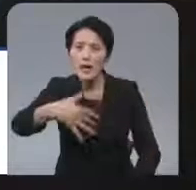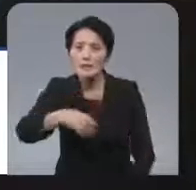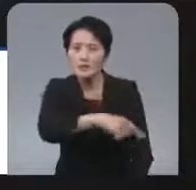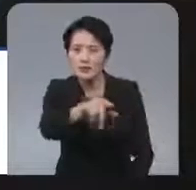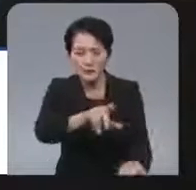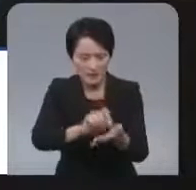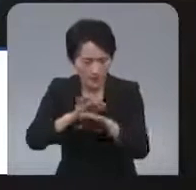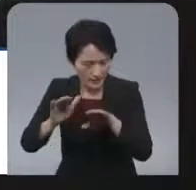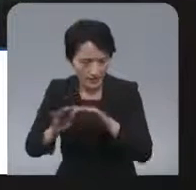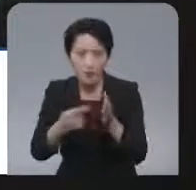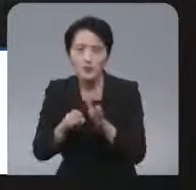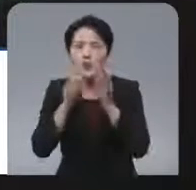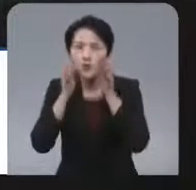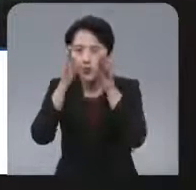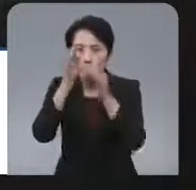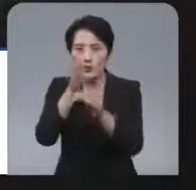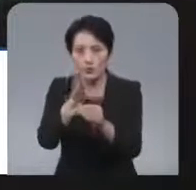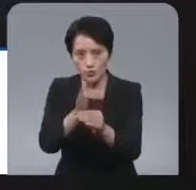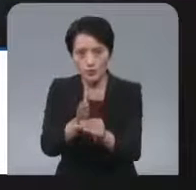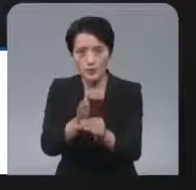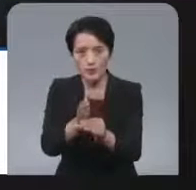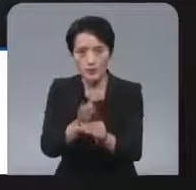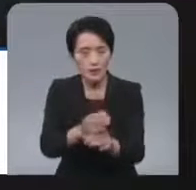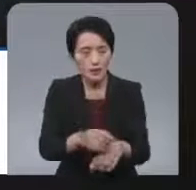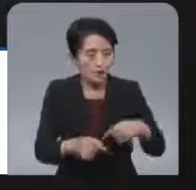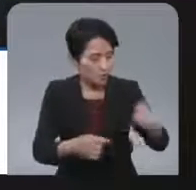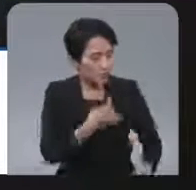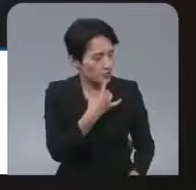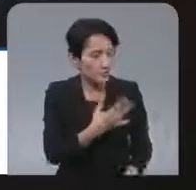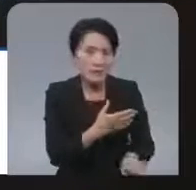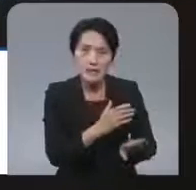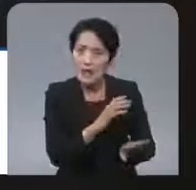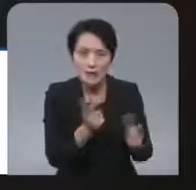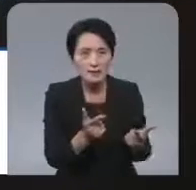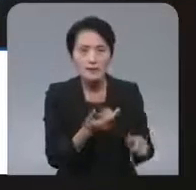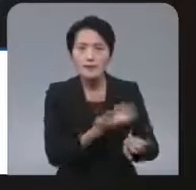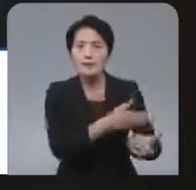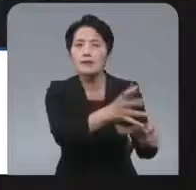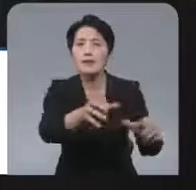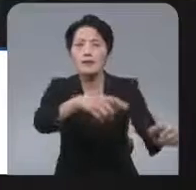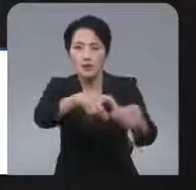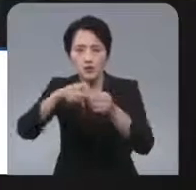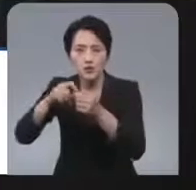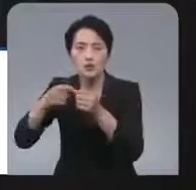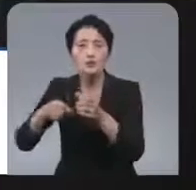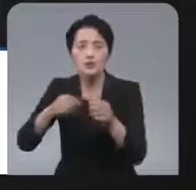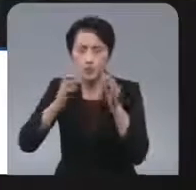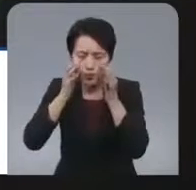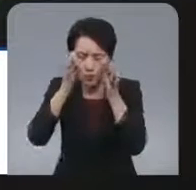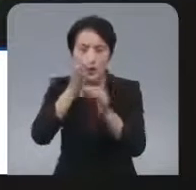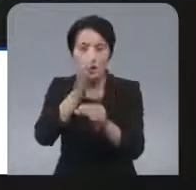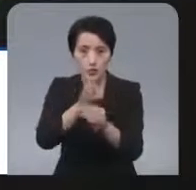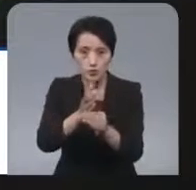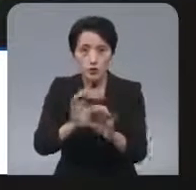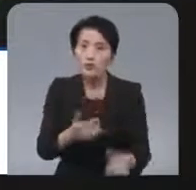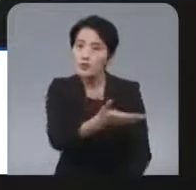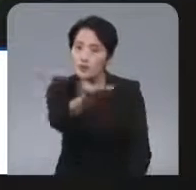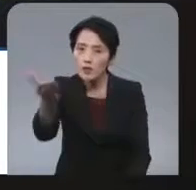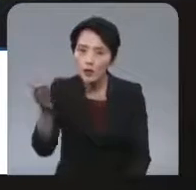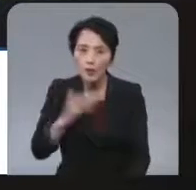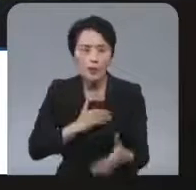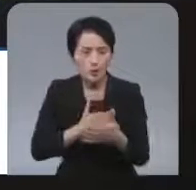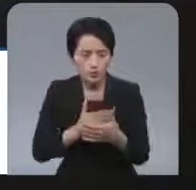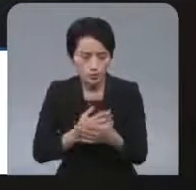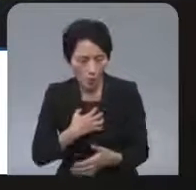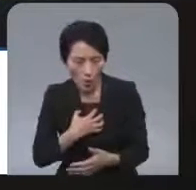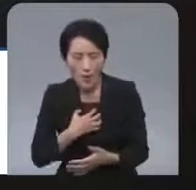import in den griff zu bekommen neben den bemühungen um eine frühzeitige bewältigung der import verzögerungen tour